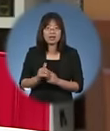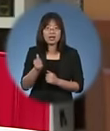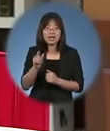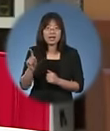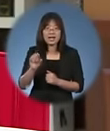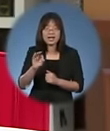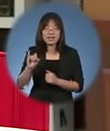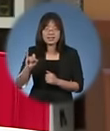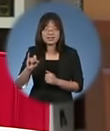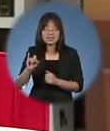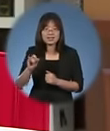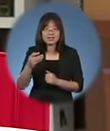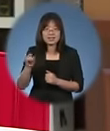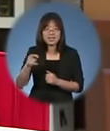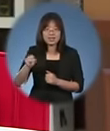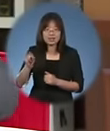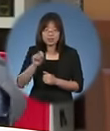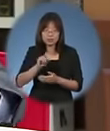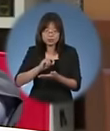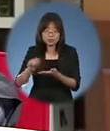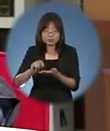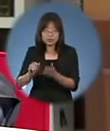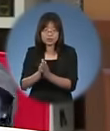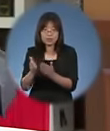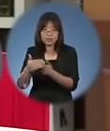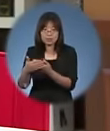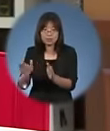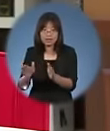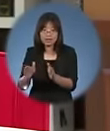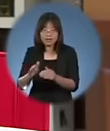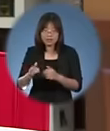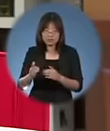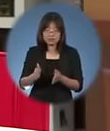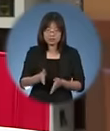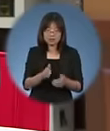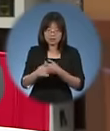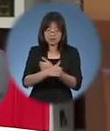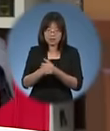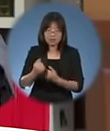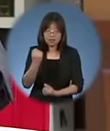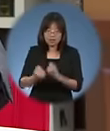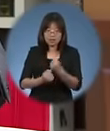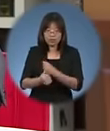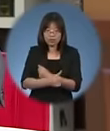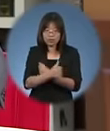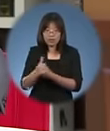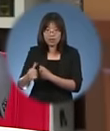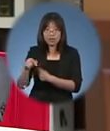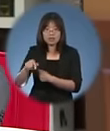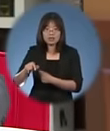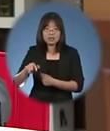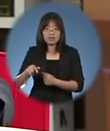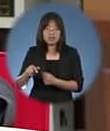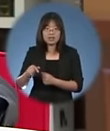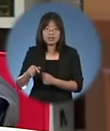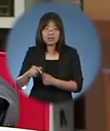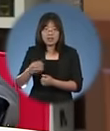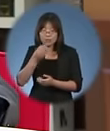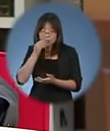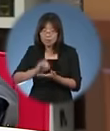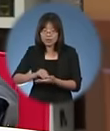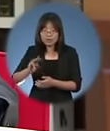방. 그것도 역사 아닙니까? 그리고 지나가는데 따가다다 그 자전거 타고 지나가는데 여기 깐 돌이 350년 된